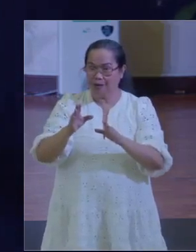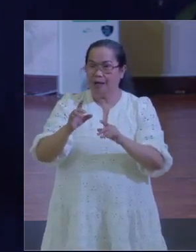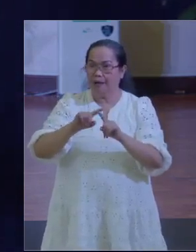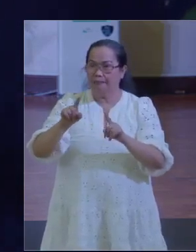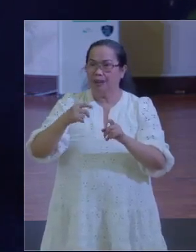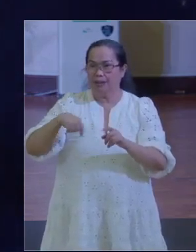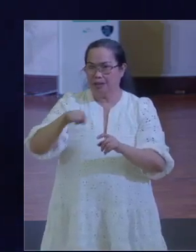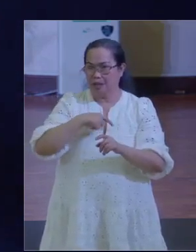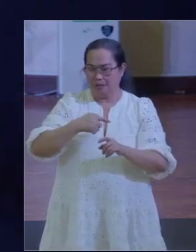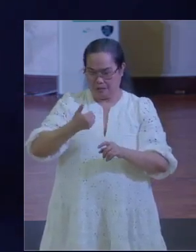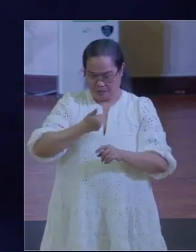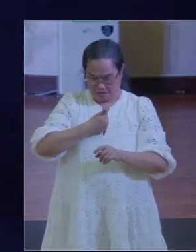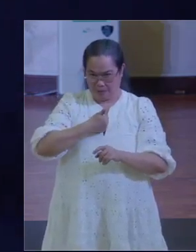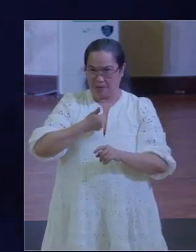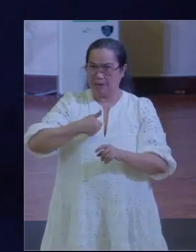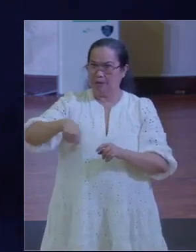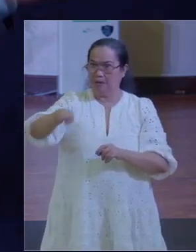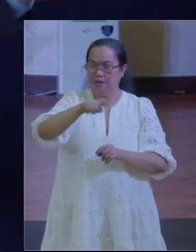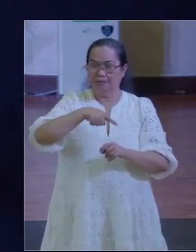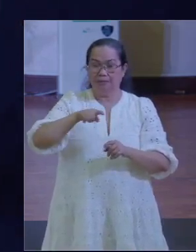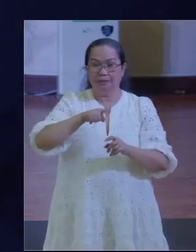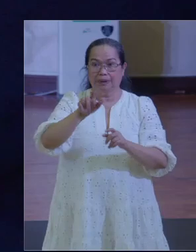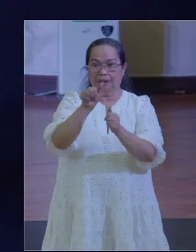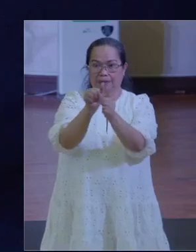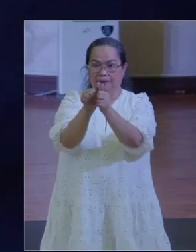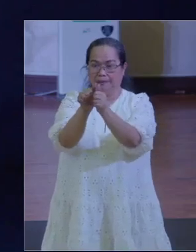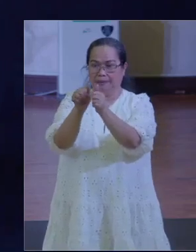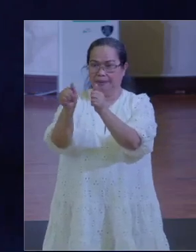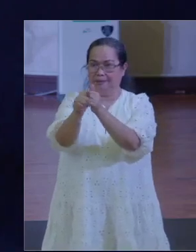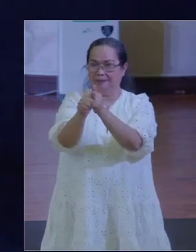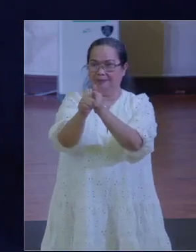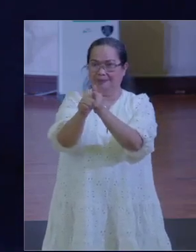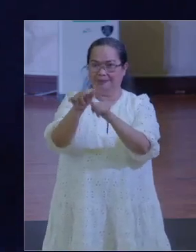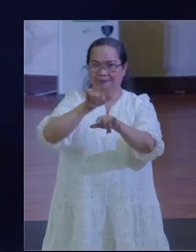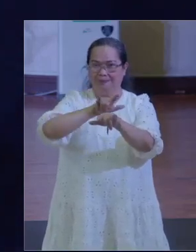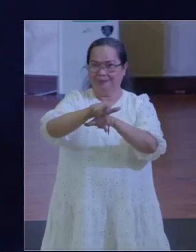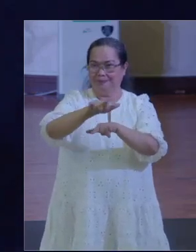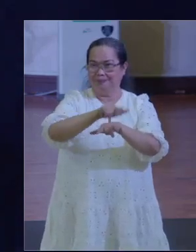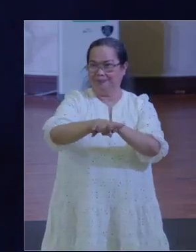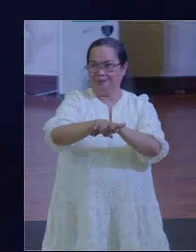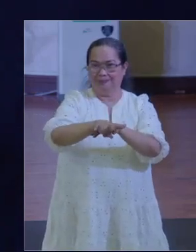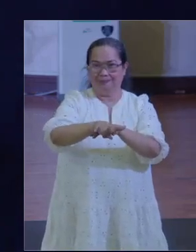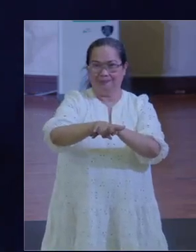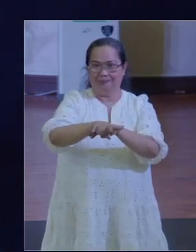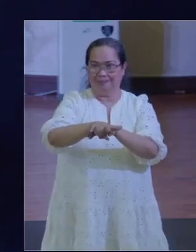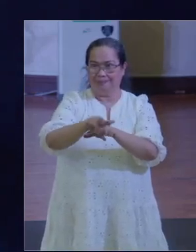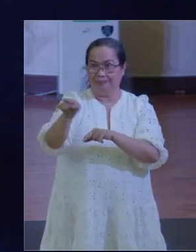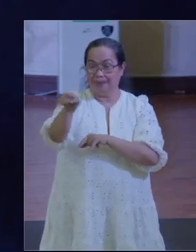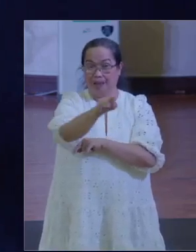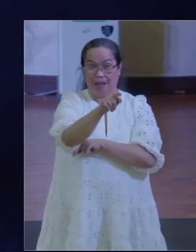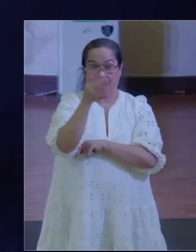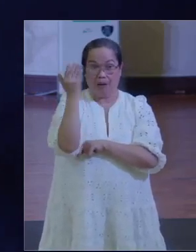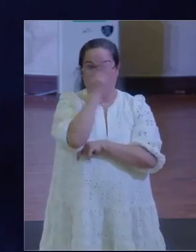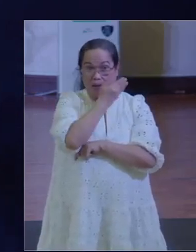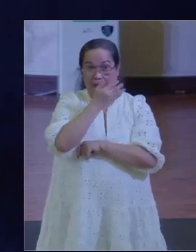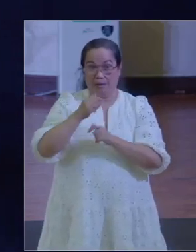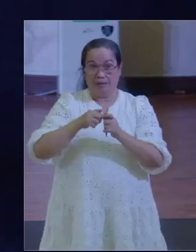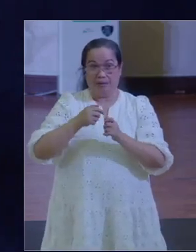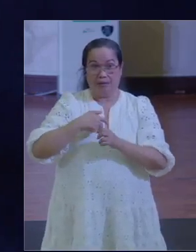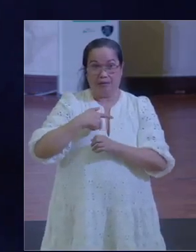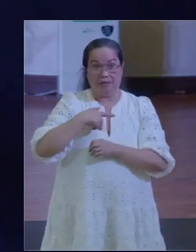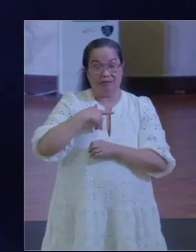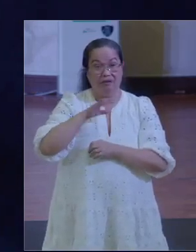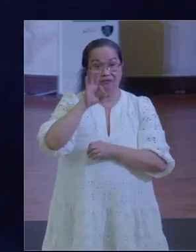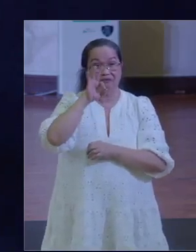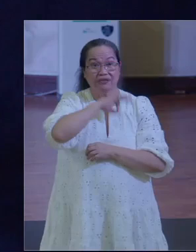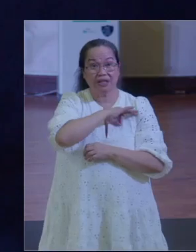sa atin din. Kaya tignan po natin, avoiding deception o pag-iwas sa paglilinlang. Luke chapter 6 verse